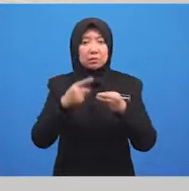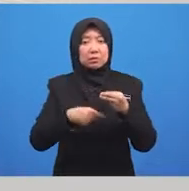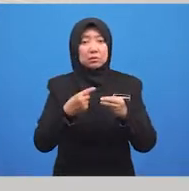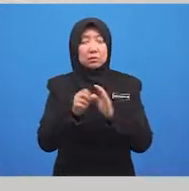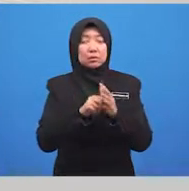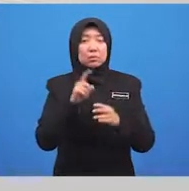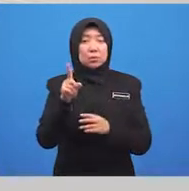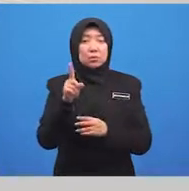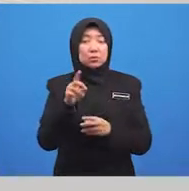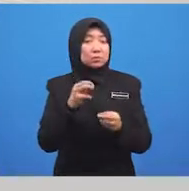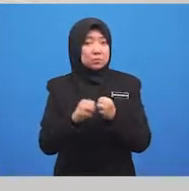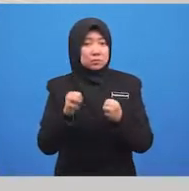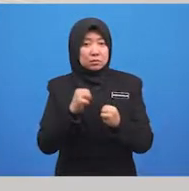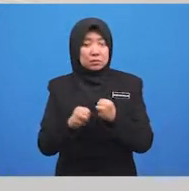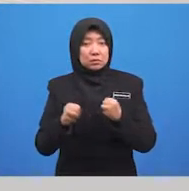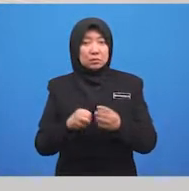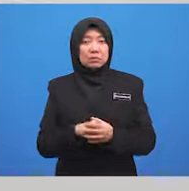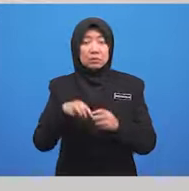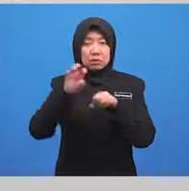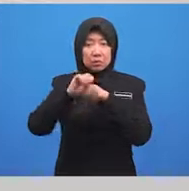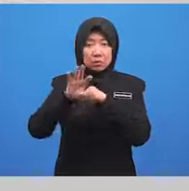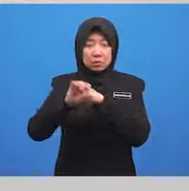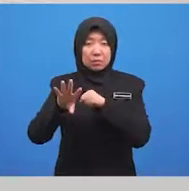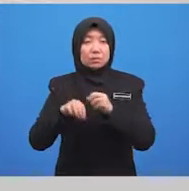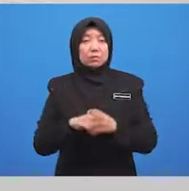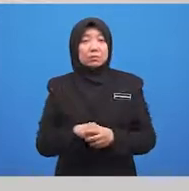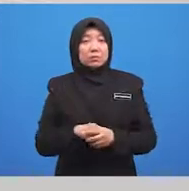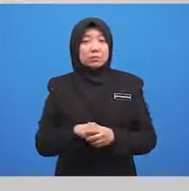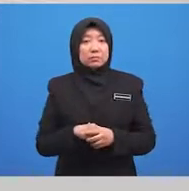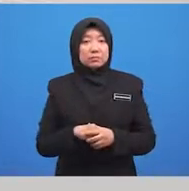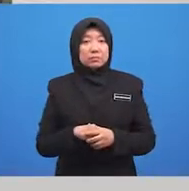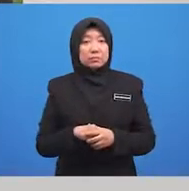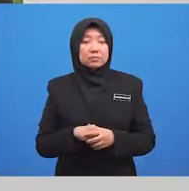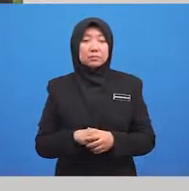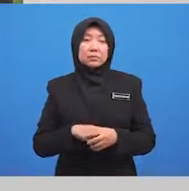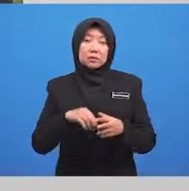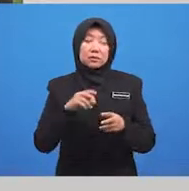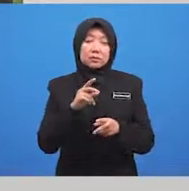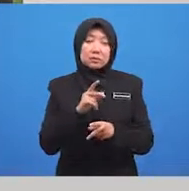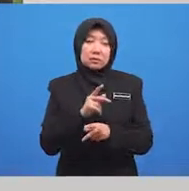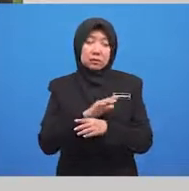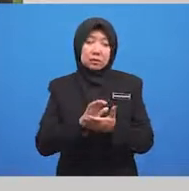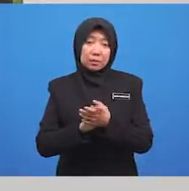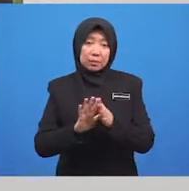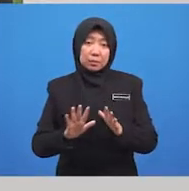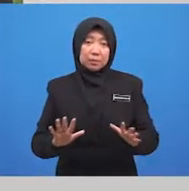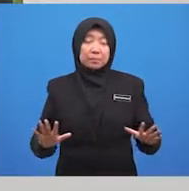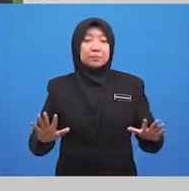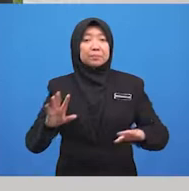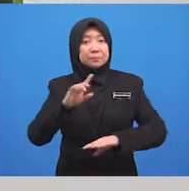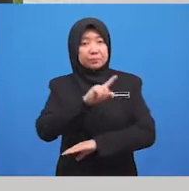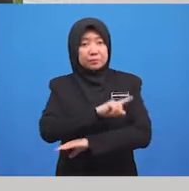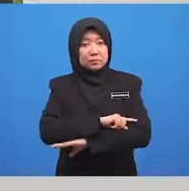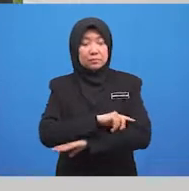isu. Antara kempen yang dijalankan adalah kempen Save the Day, kempen We Hug